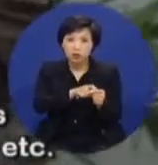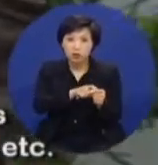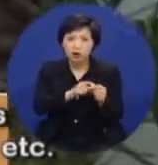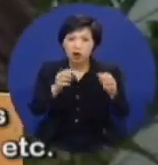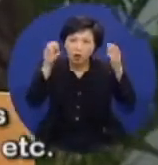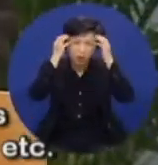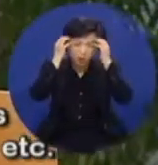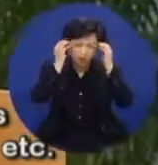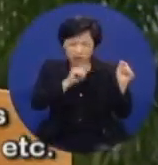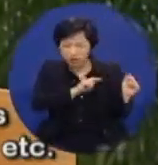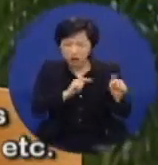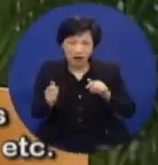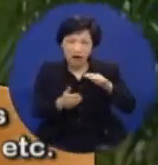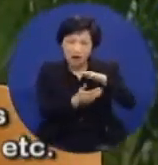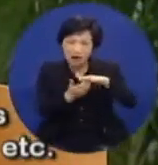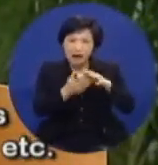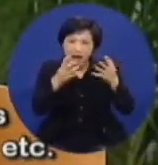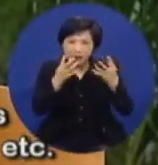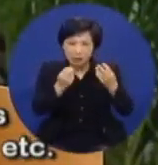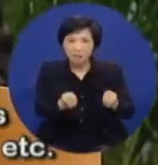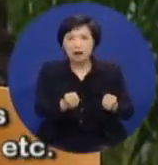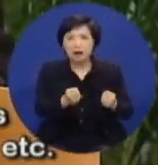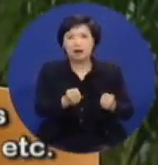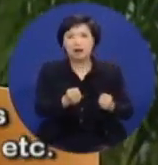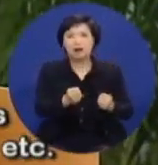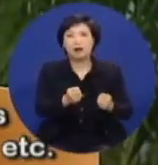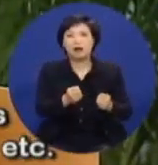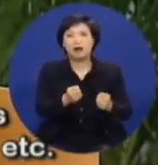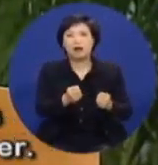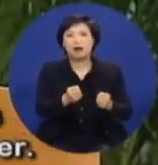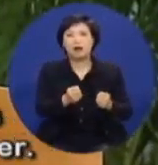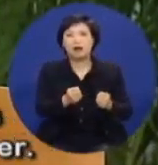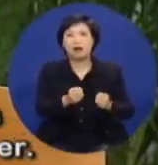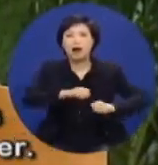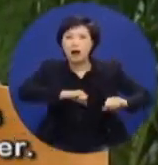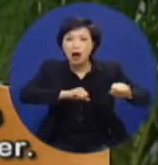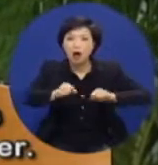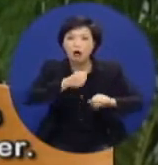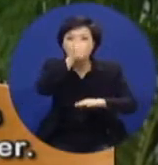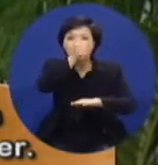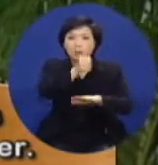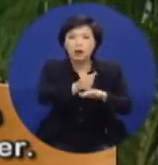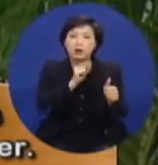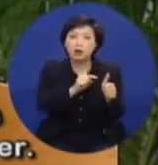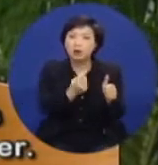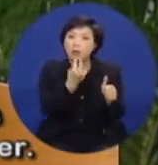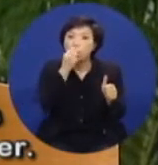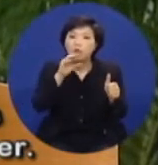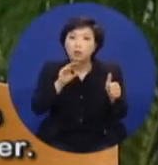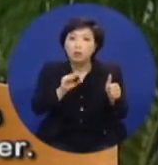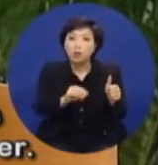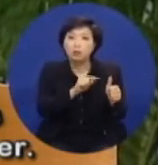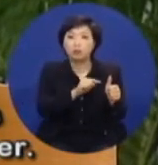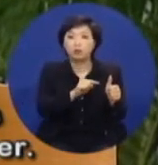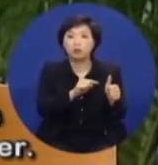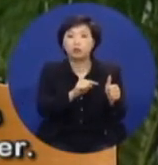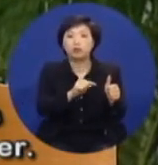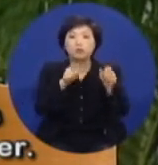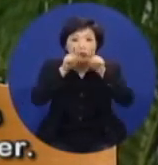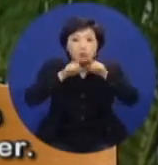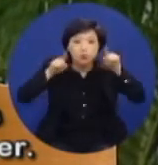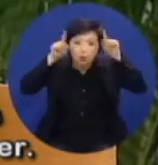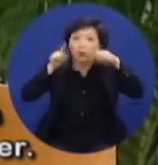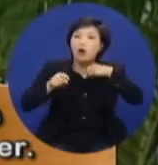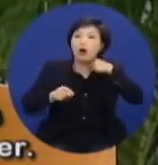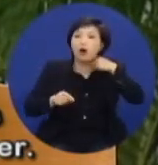온갖 선장 다 2차 뿌리나 아 그거 목숨이 끝나는 순간 키우고